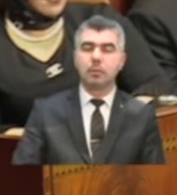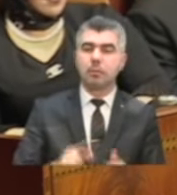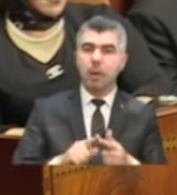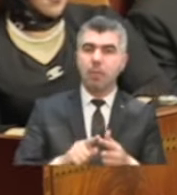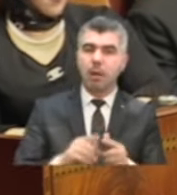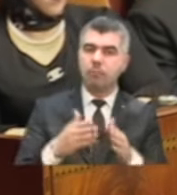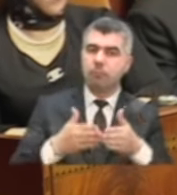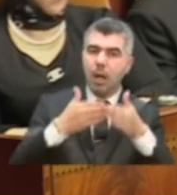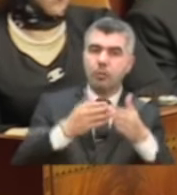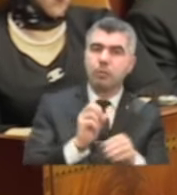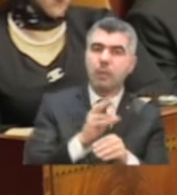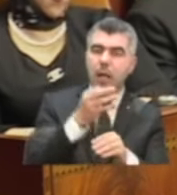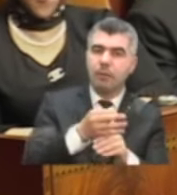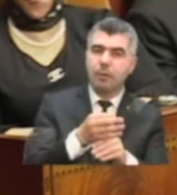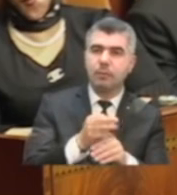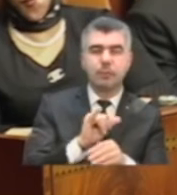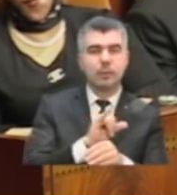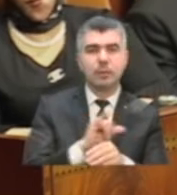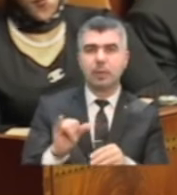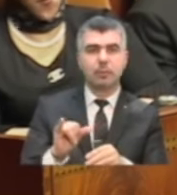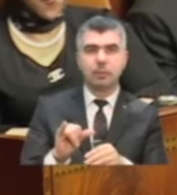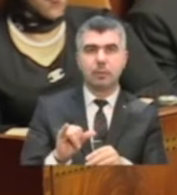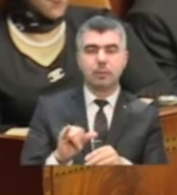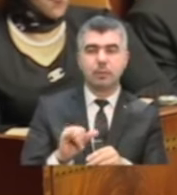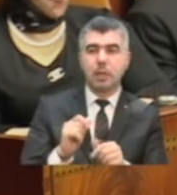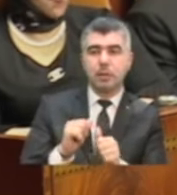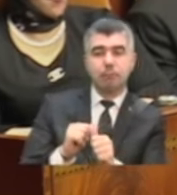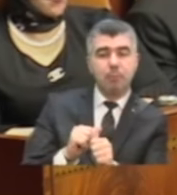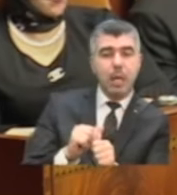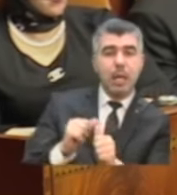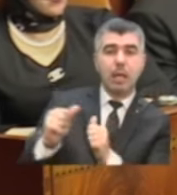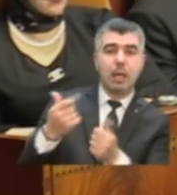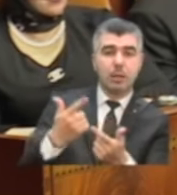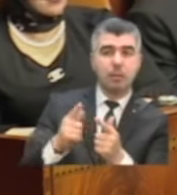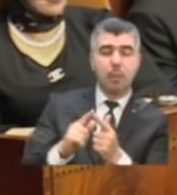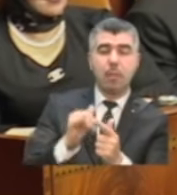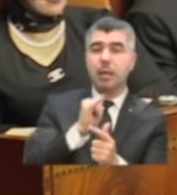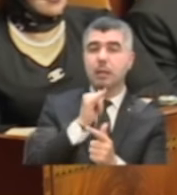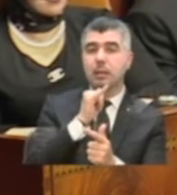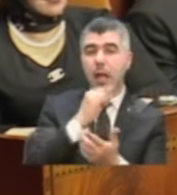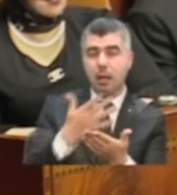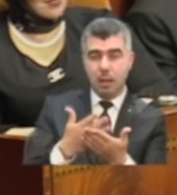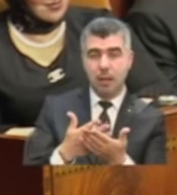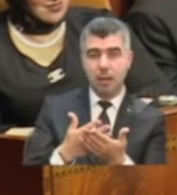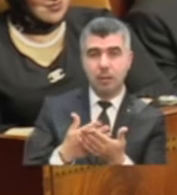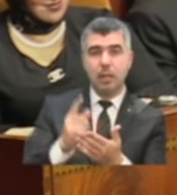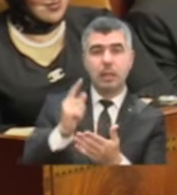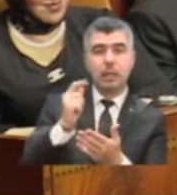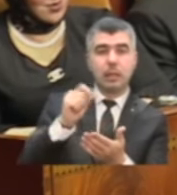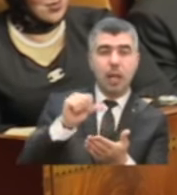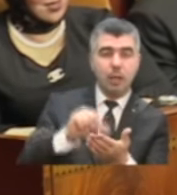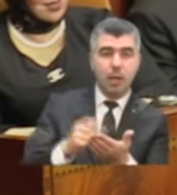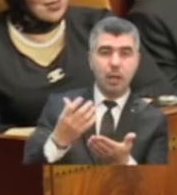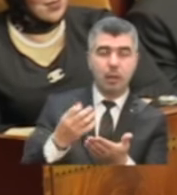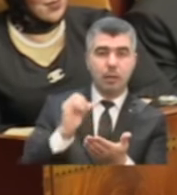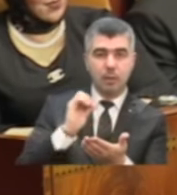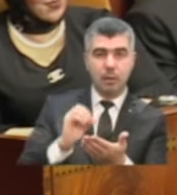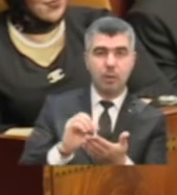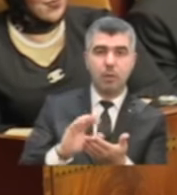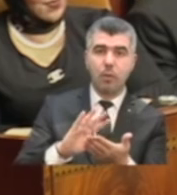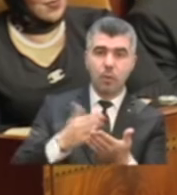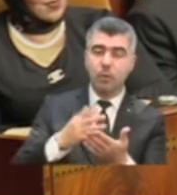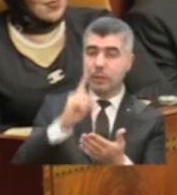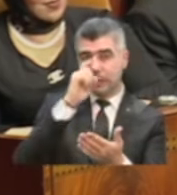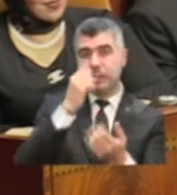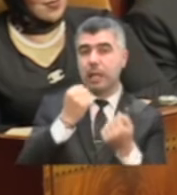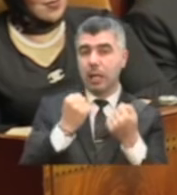النقل البحري اللائق، خاصه ان هناك مسافات طويله من جينوفا الى اخره لطنجه او سيت طنجه الى اخره.